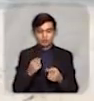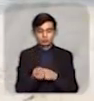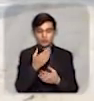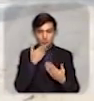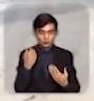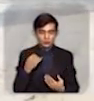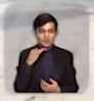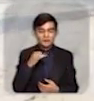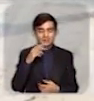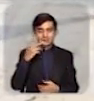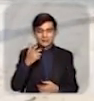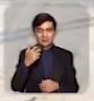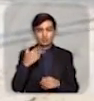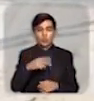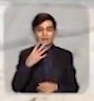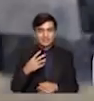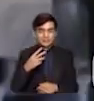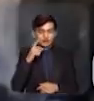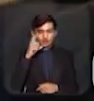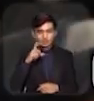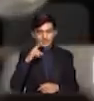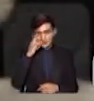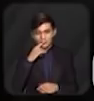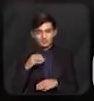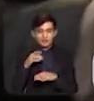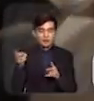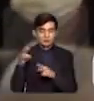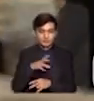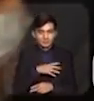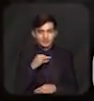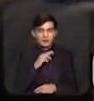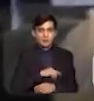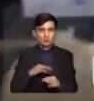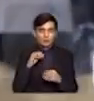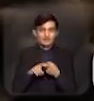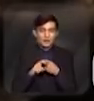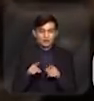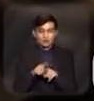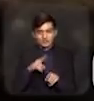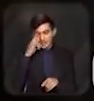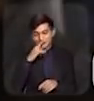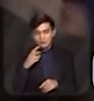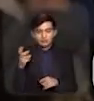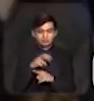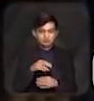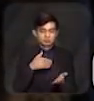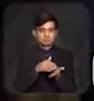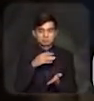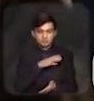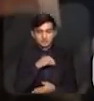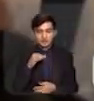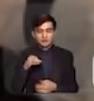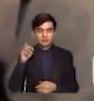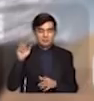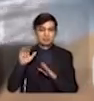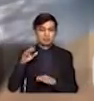дейін де 343 қазақстандық қала бермек. Олар жұмыстарына байланысты өз еркімен елге оралудан бас тартты. Жалпы көрші елдегі